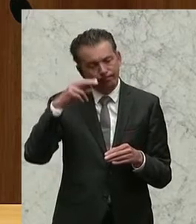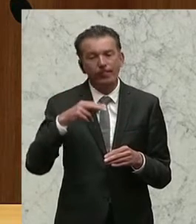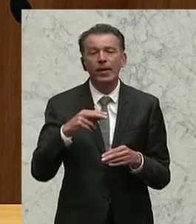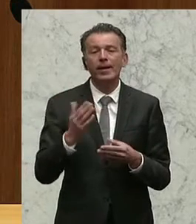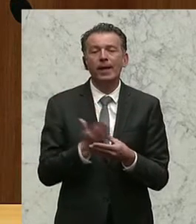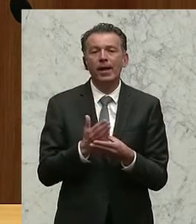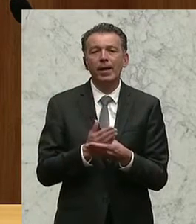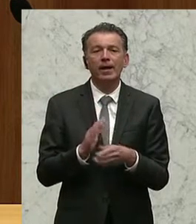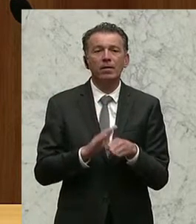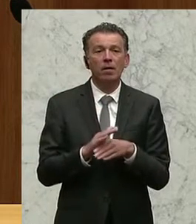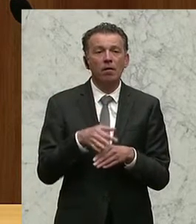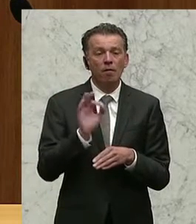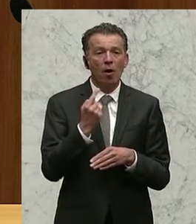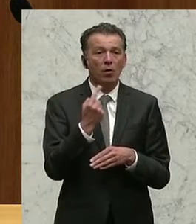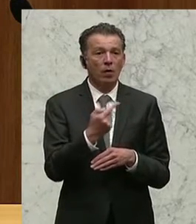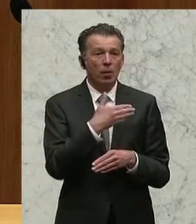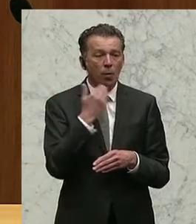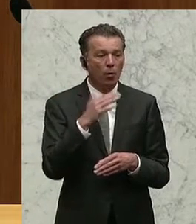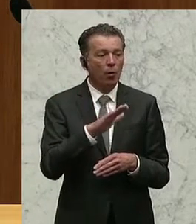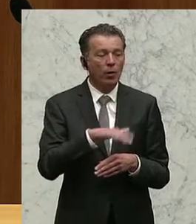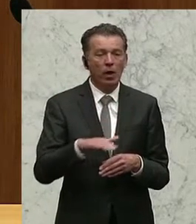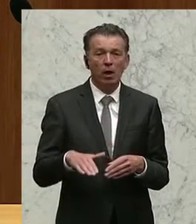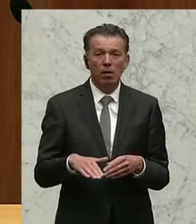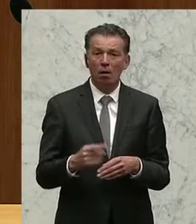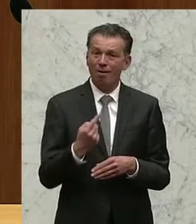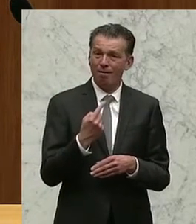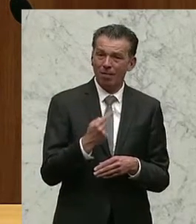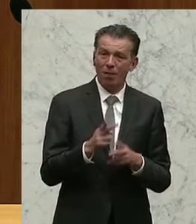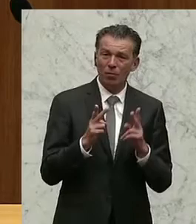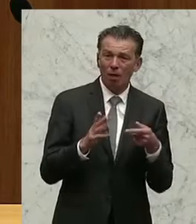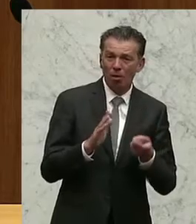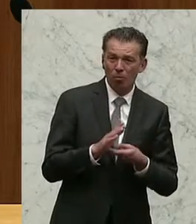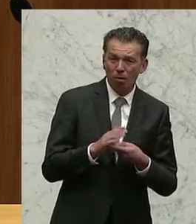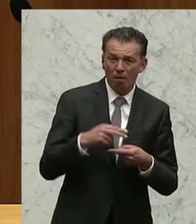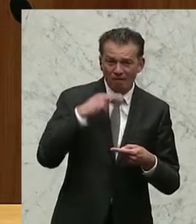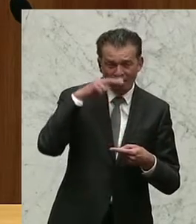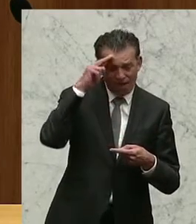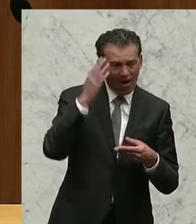selber kein Kind bekommt, geht in Väterkarenz.